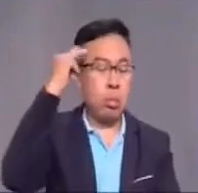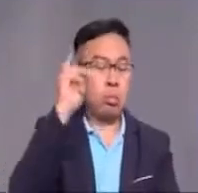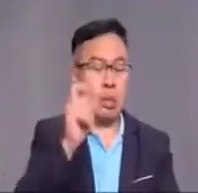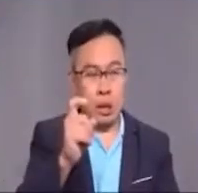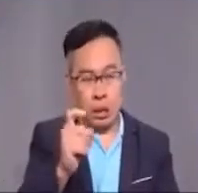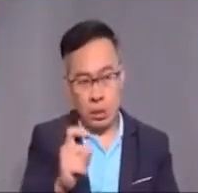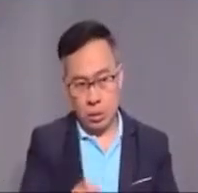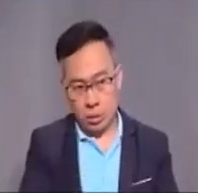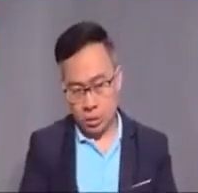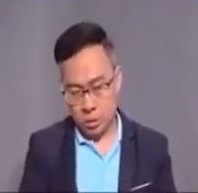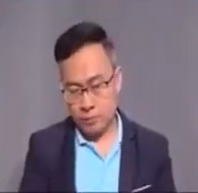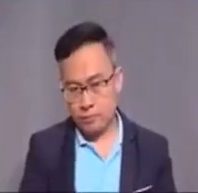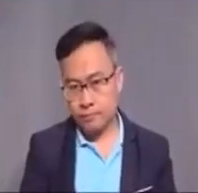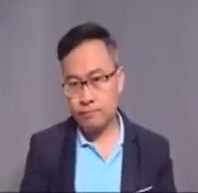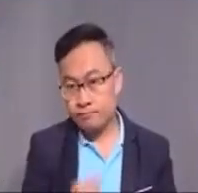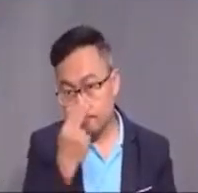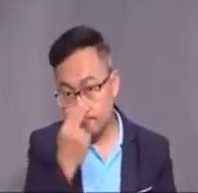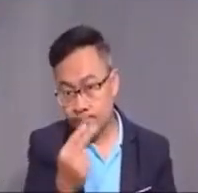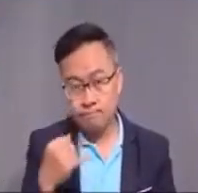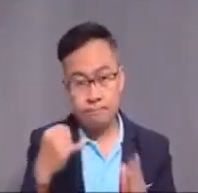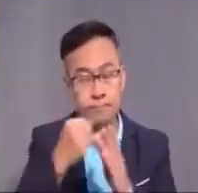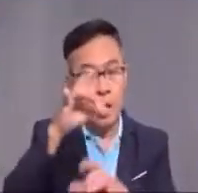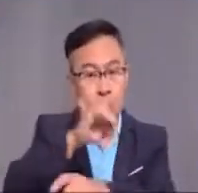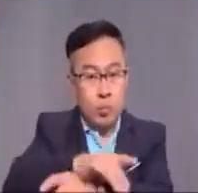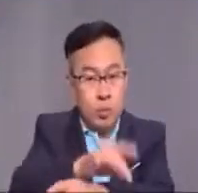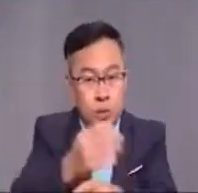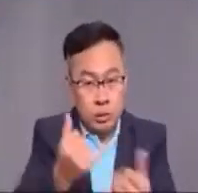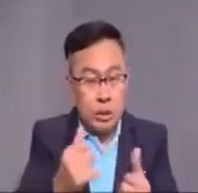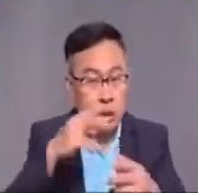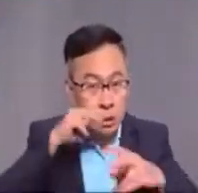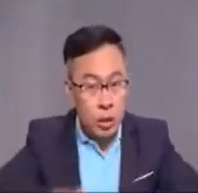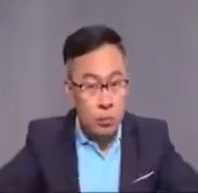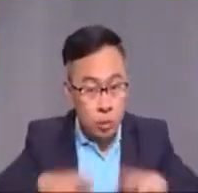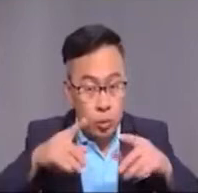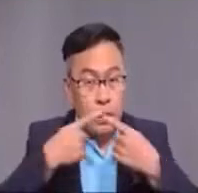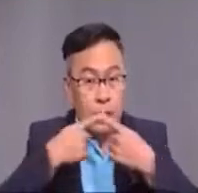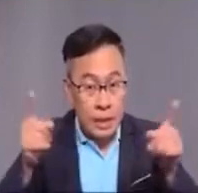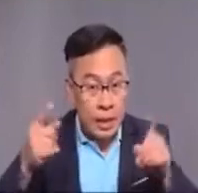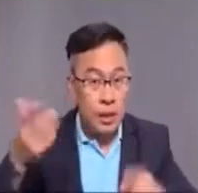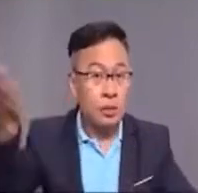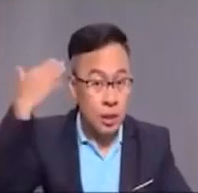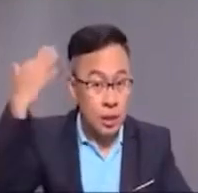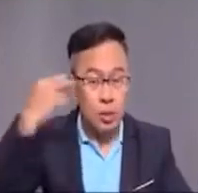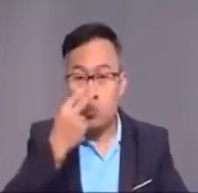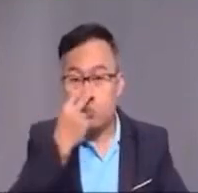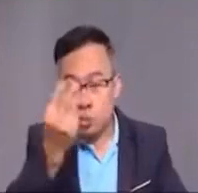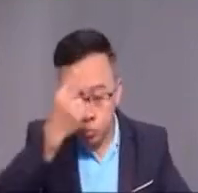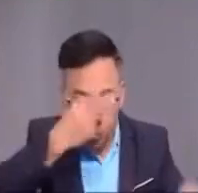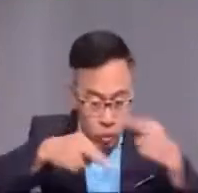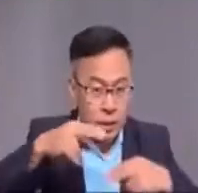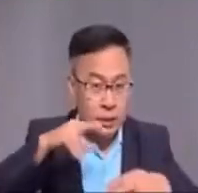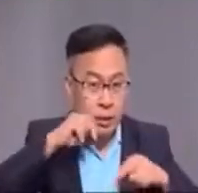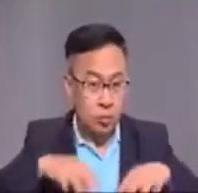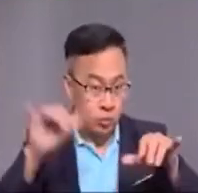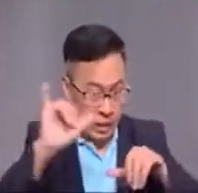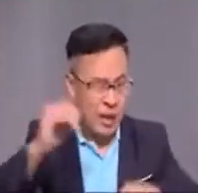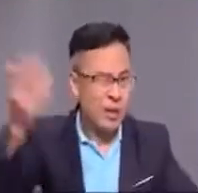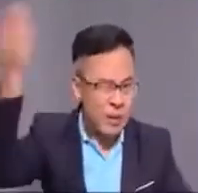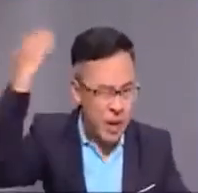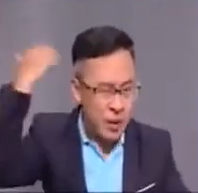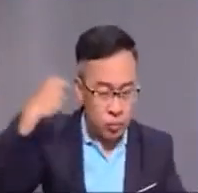เราจะพาไปที่แม่เพชรบุรีตอนนี้น้ำท่วมนะฮะแต่ว่าตอนที่ผมกับคุณรัชนีไปน้ำยังไม่ท่วม